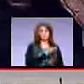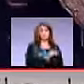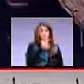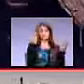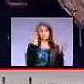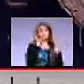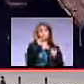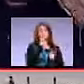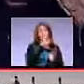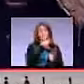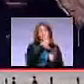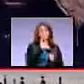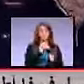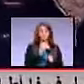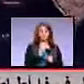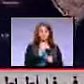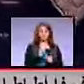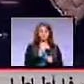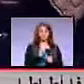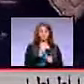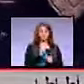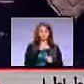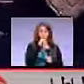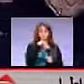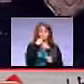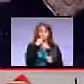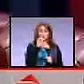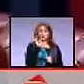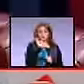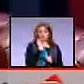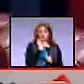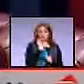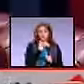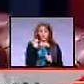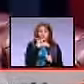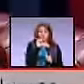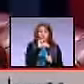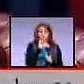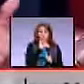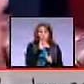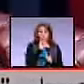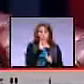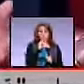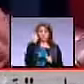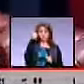عشان كده كسرنا بشكل كبير جدا فكره الشكل عشان